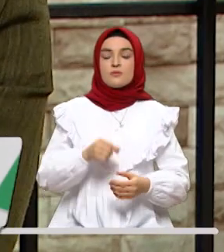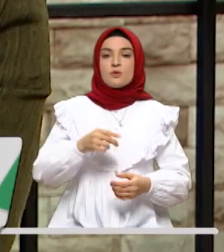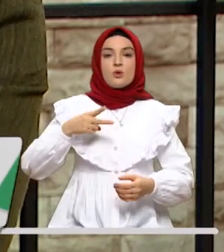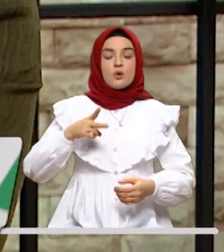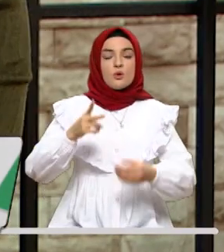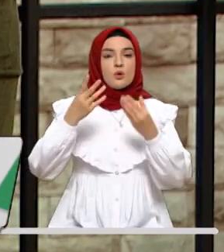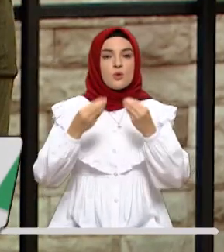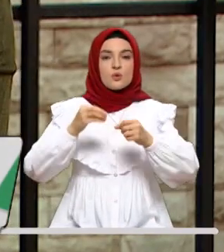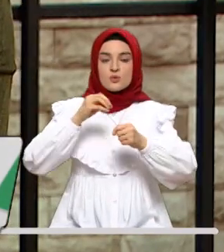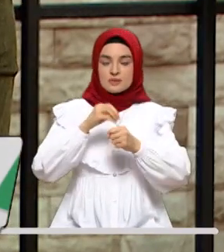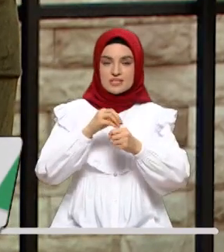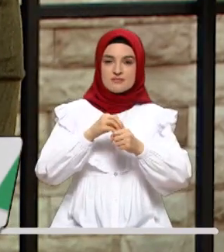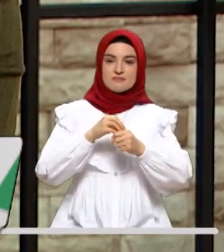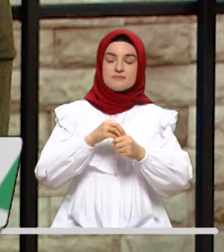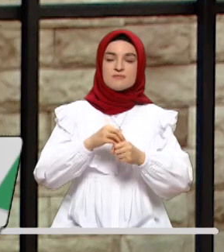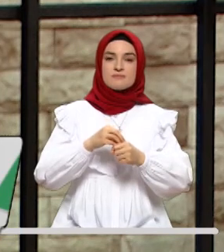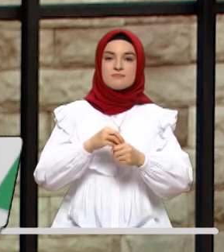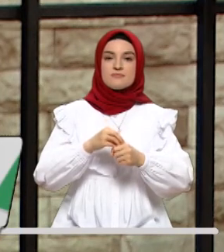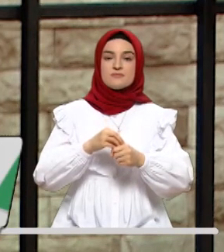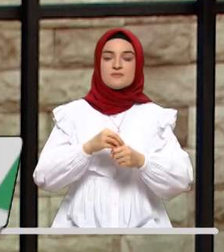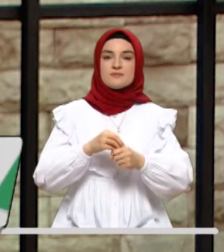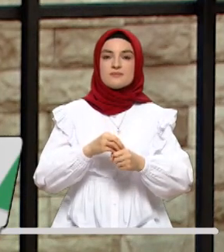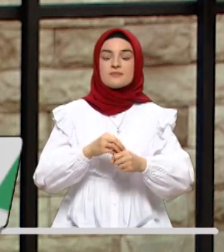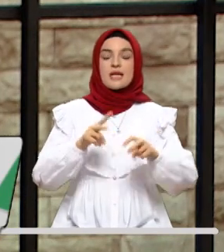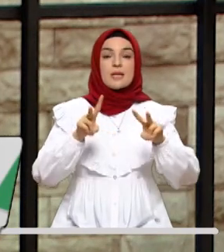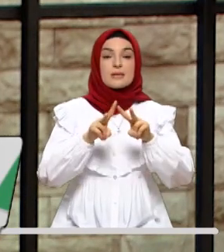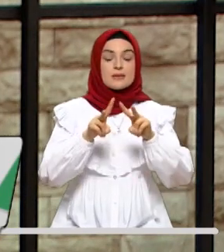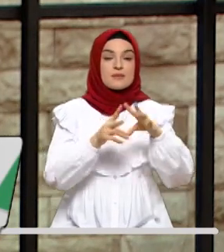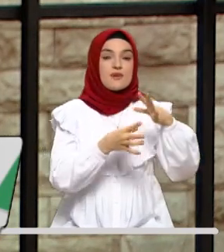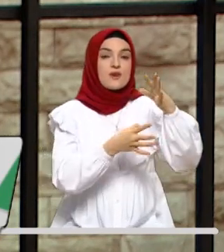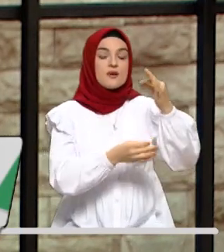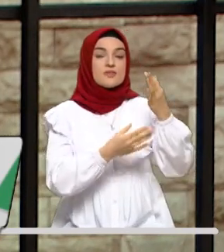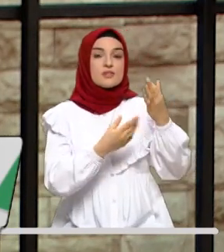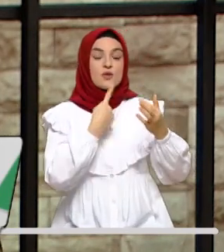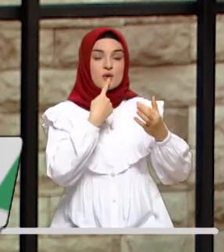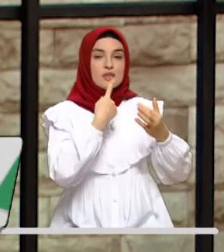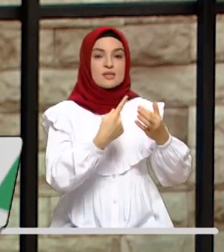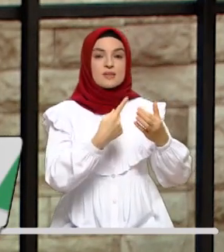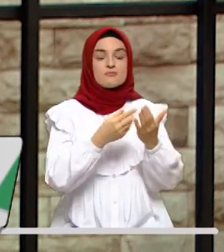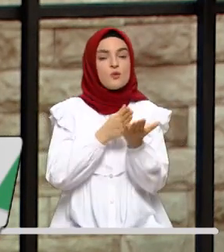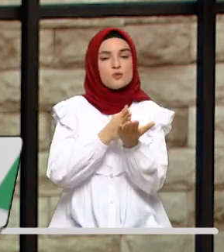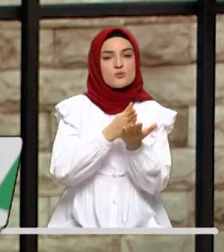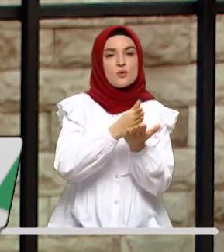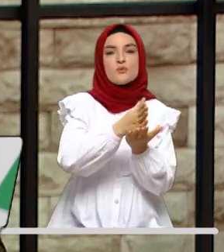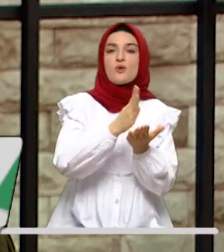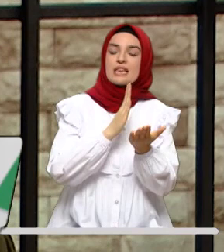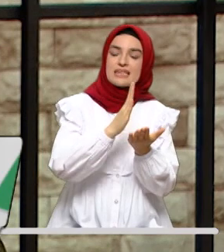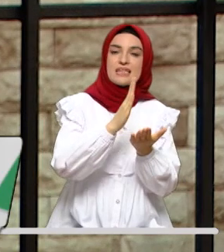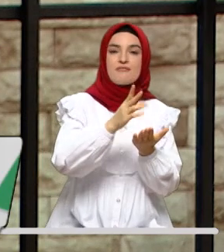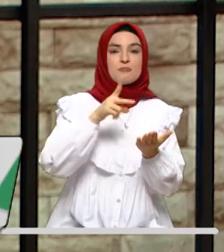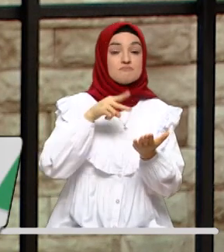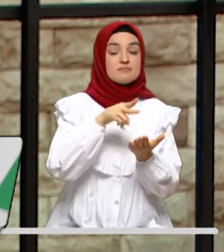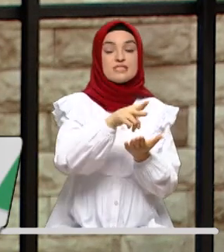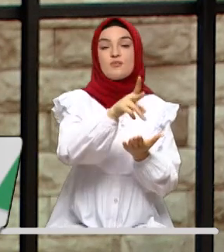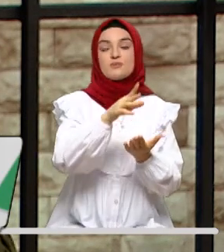yollardayız. Yolda olduğumuz için Mehmet Akif'in ifadesiyle sırat-ı müstakim üzerindeyiz. Hı hı. Ve devamlı bir gayret